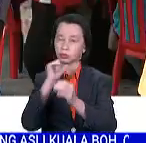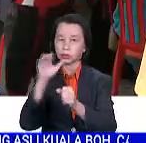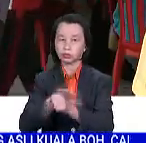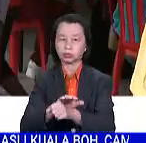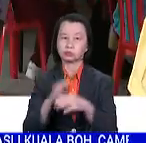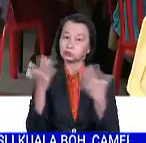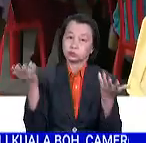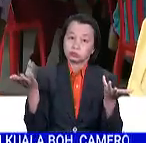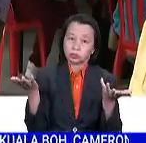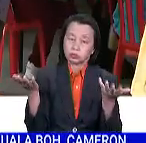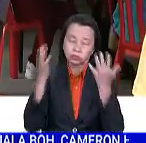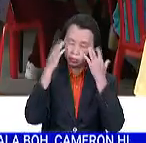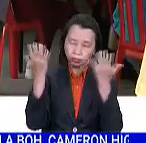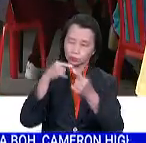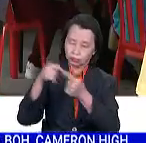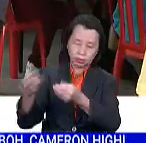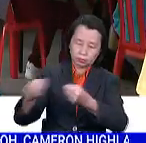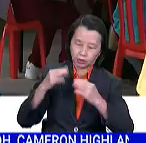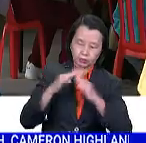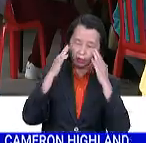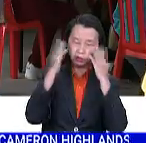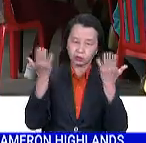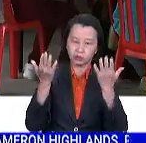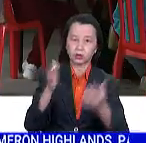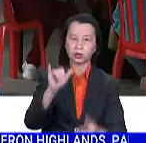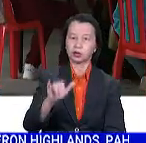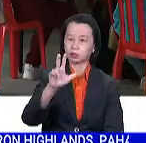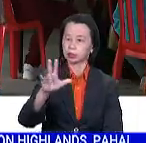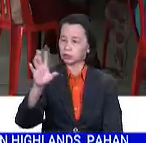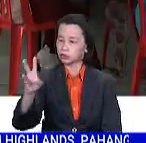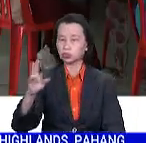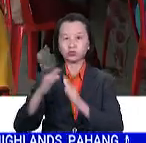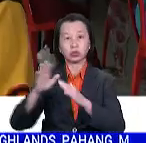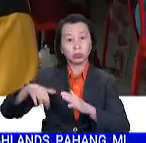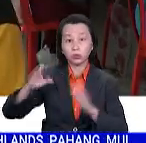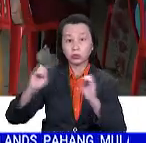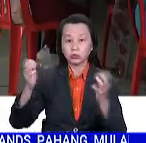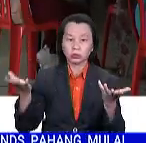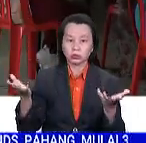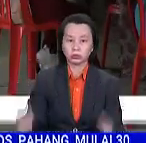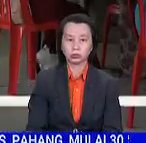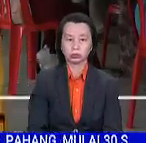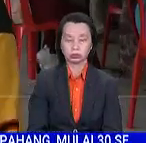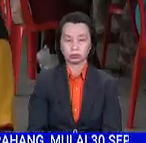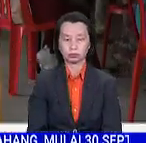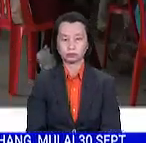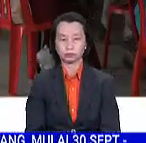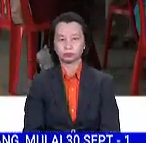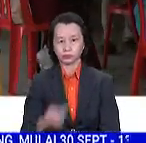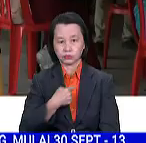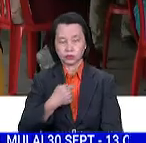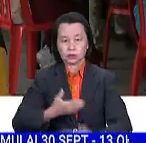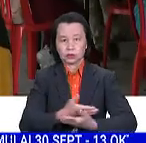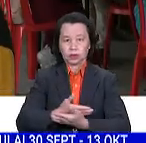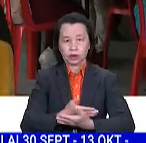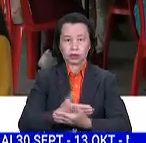tak tahulah bila dia nak bagi rumah yang 37 biji tu. Memang nak sekolah tu sebab saya punya anak pun